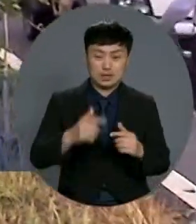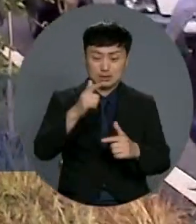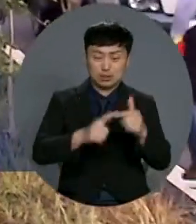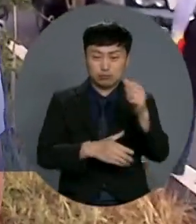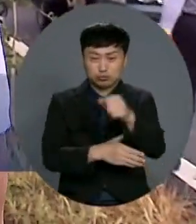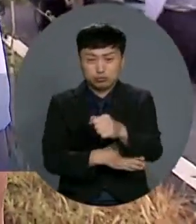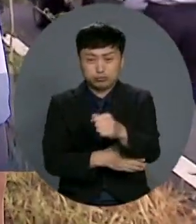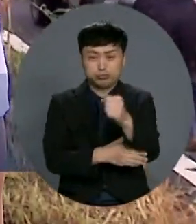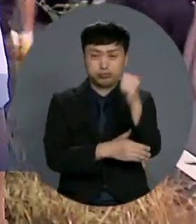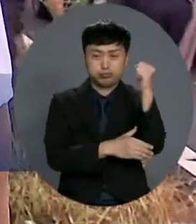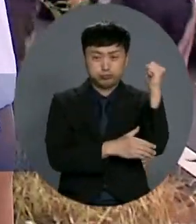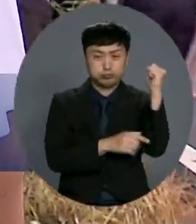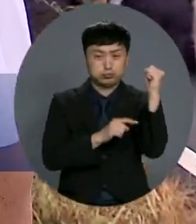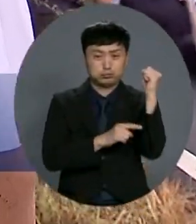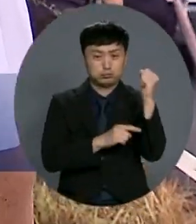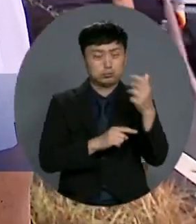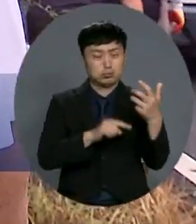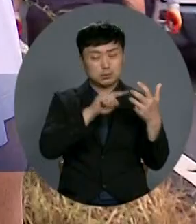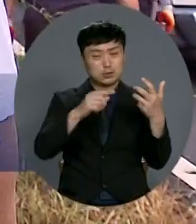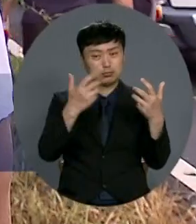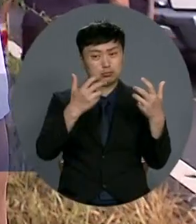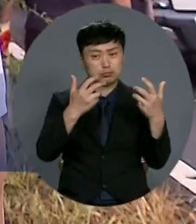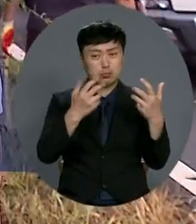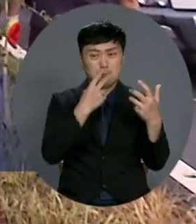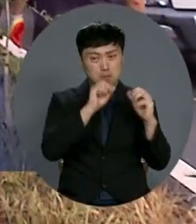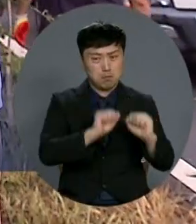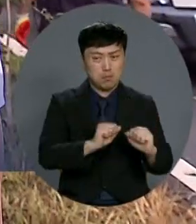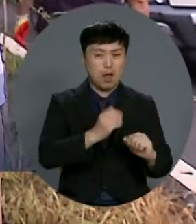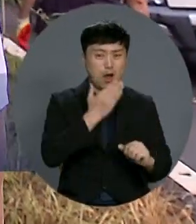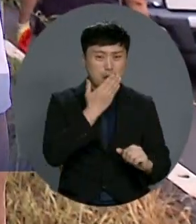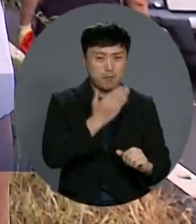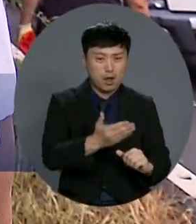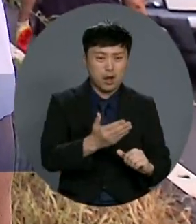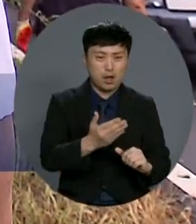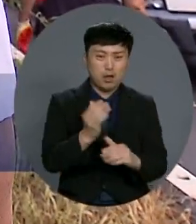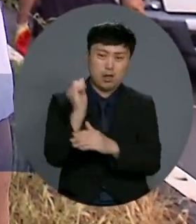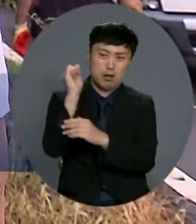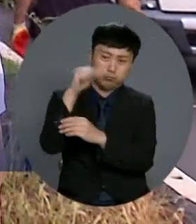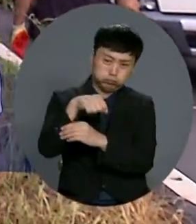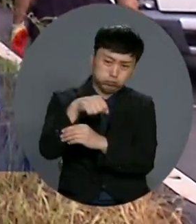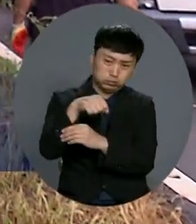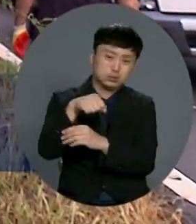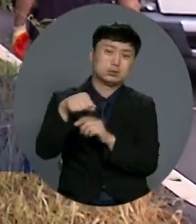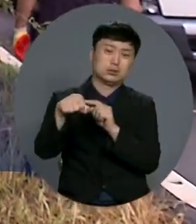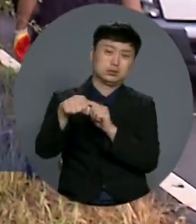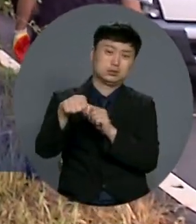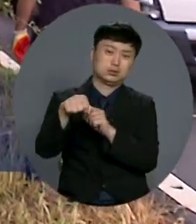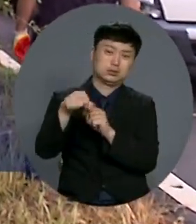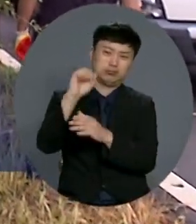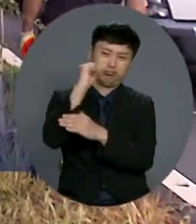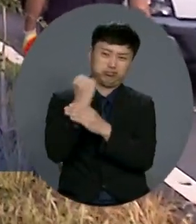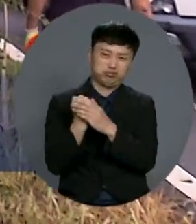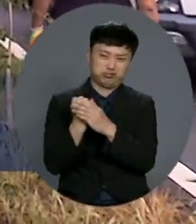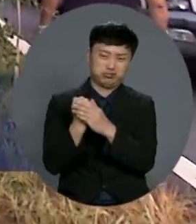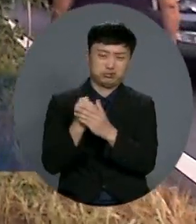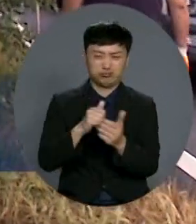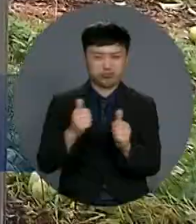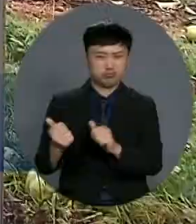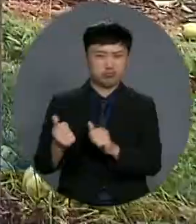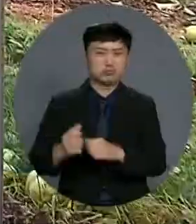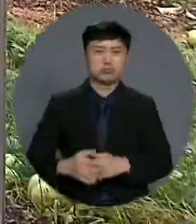정도 한 80, 90%는 살 수가 있고 또 밑에 뭐 부러진 나무 이런 거는 뭐 결국은 보사가